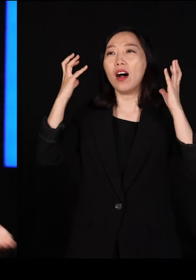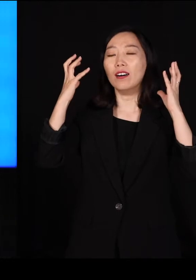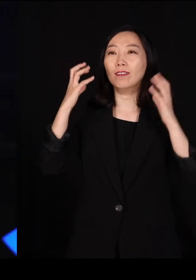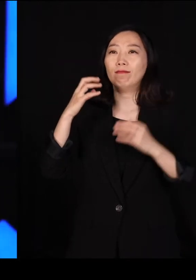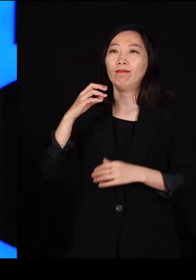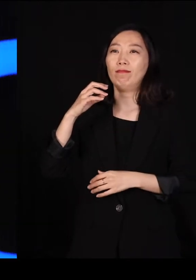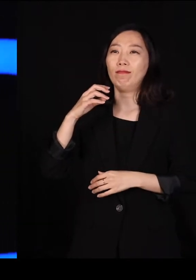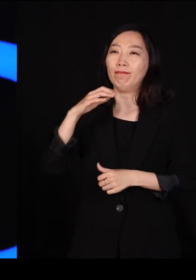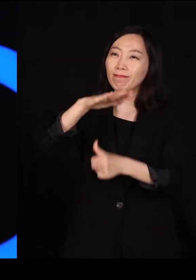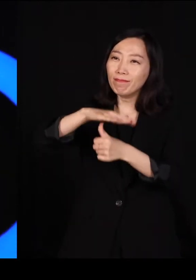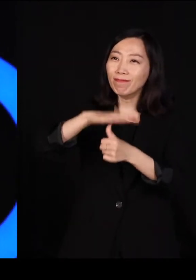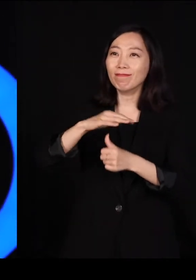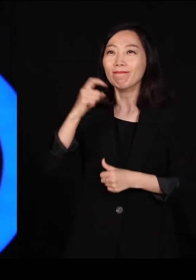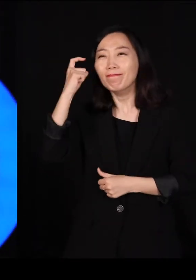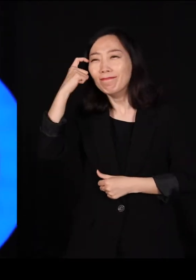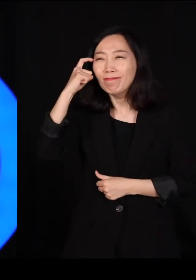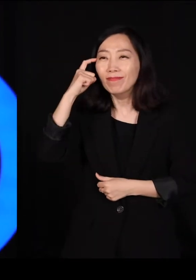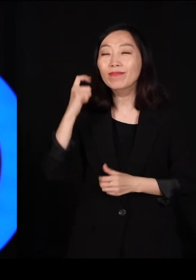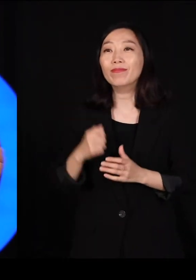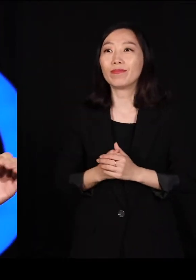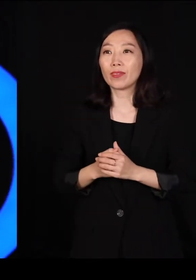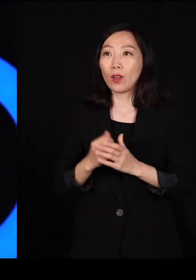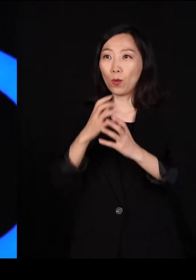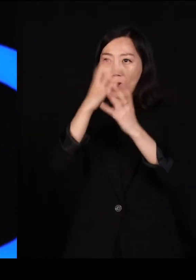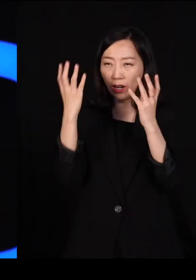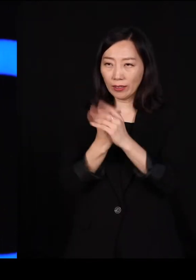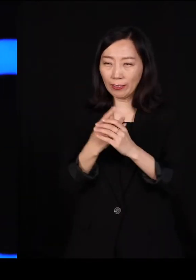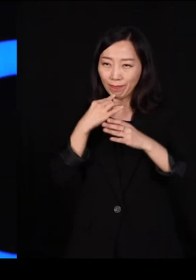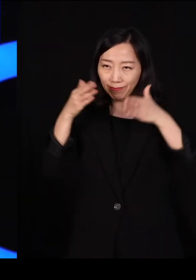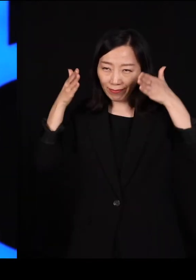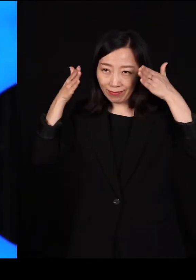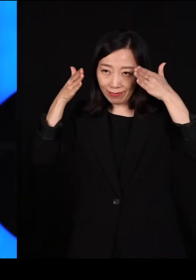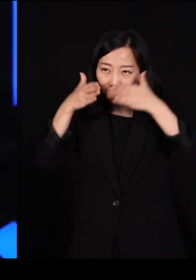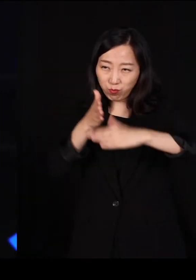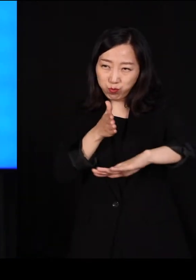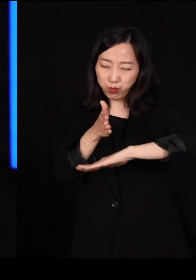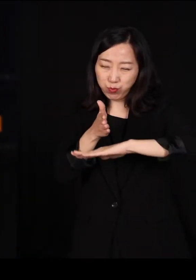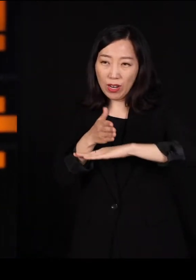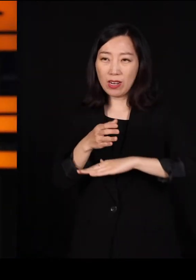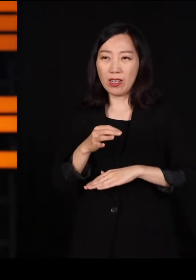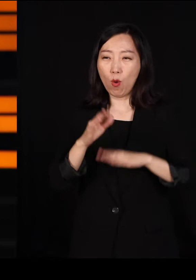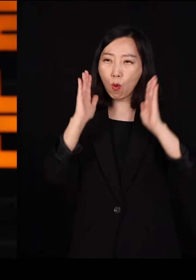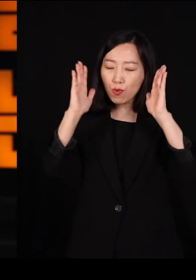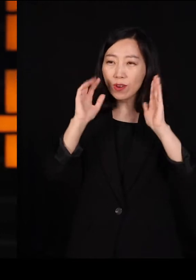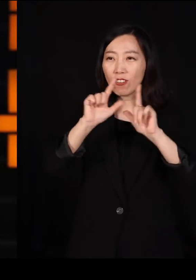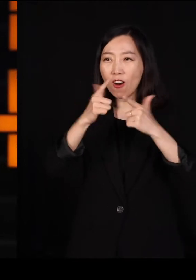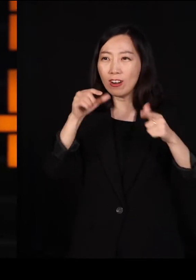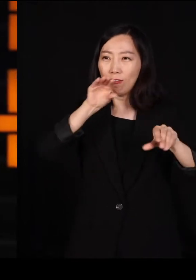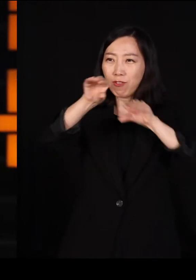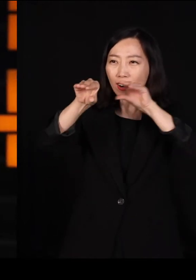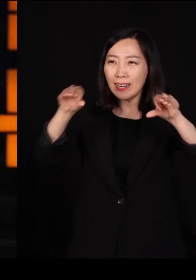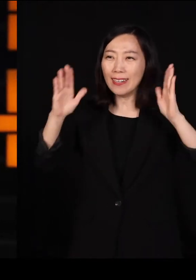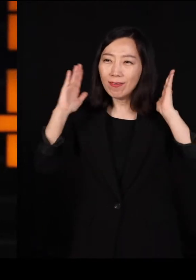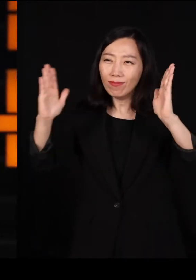진짜 꿈이면 지금까지 완전히 몰두해가지고 모든 거를 여기에 투자를